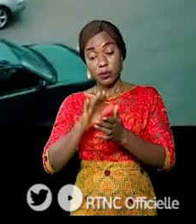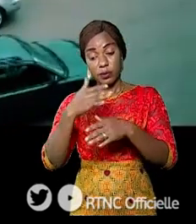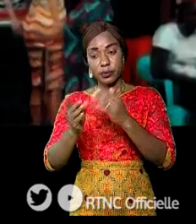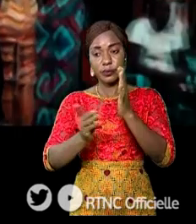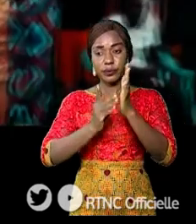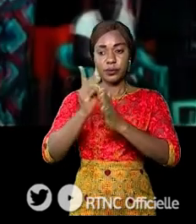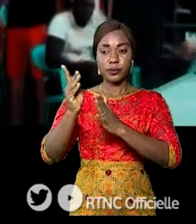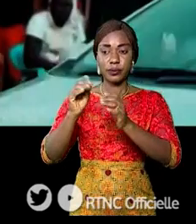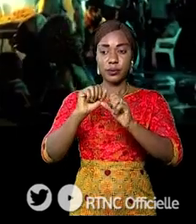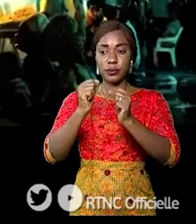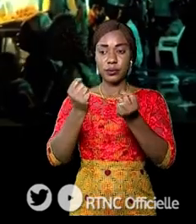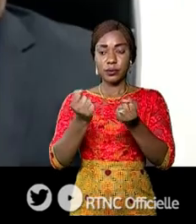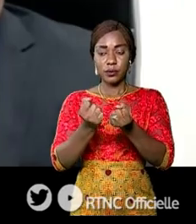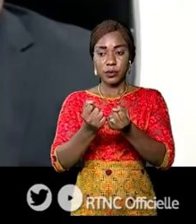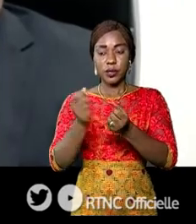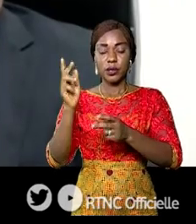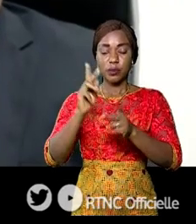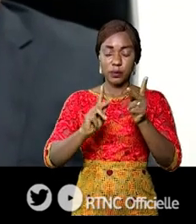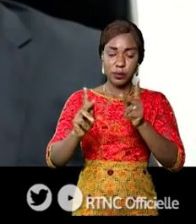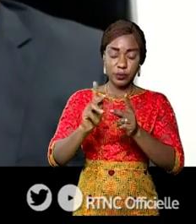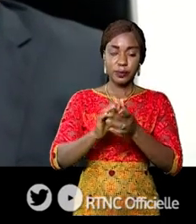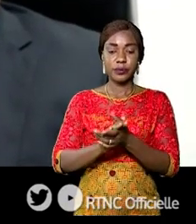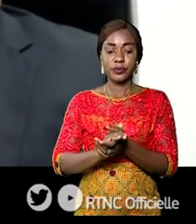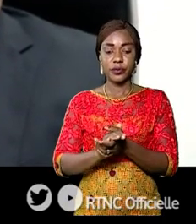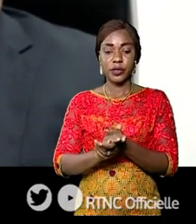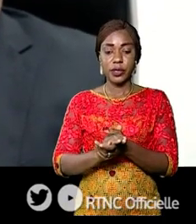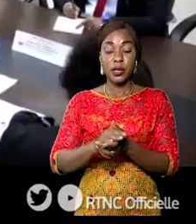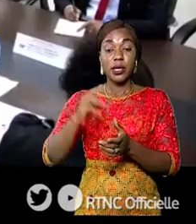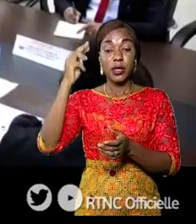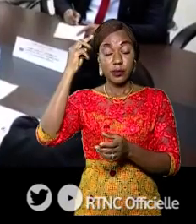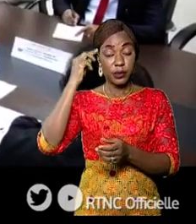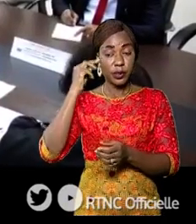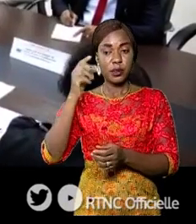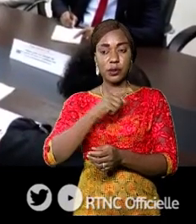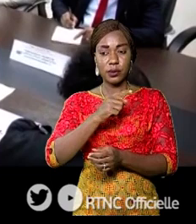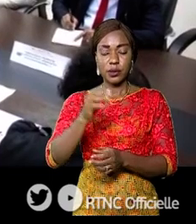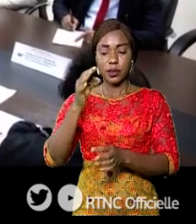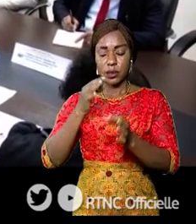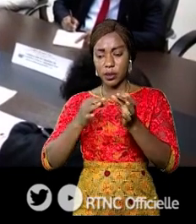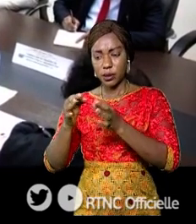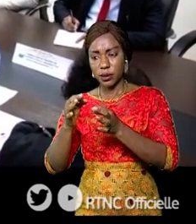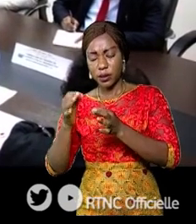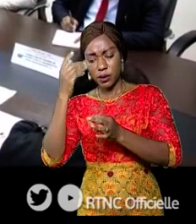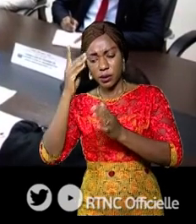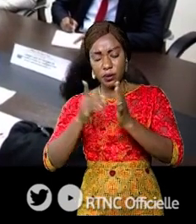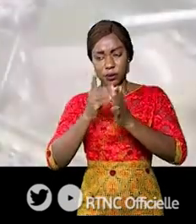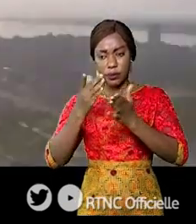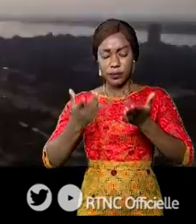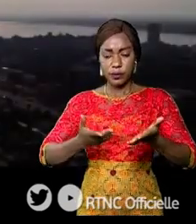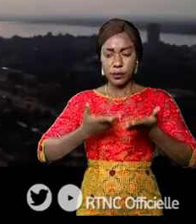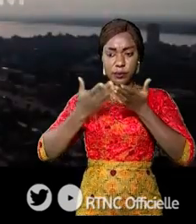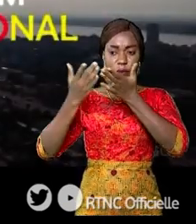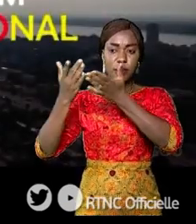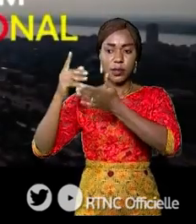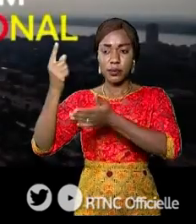la population congolaise, étaient au menu. Dans son exposé, le ministre John Tumba a souligné l'évolution de certaines recommandations issues du